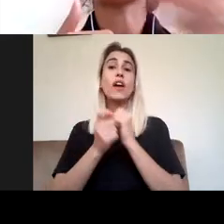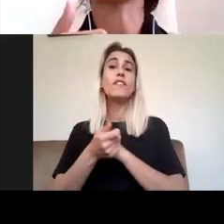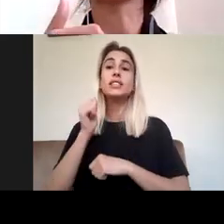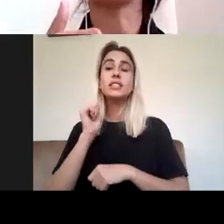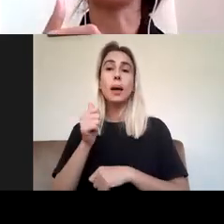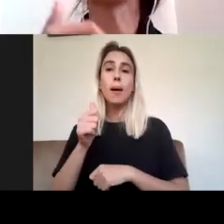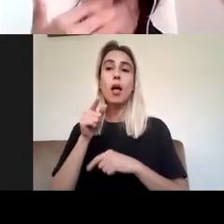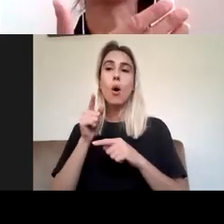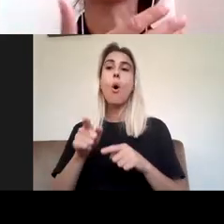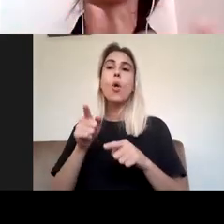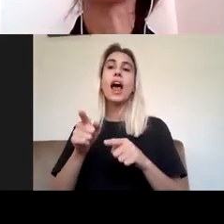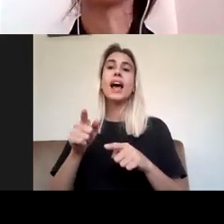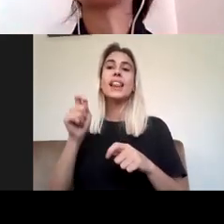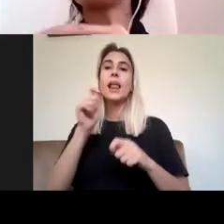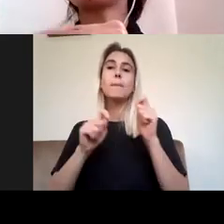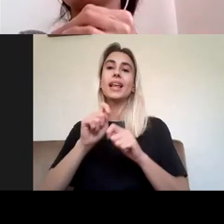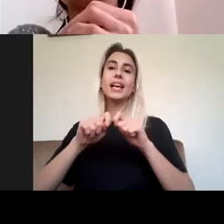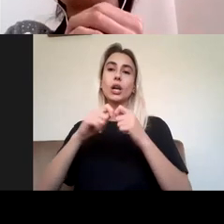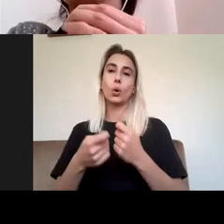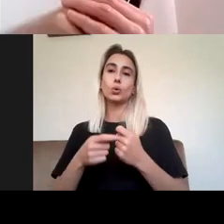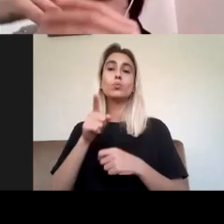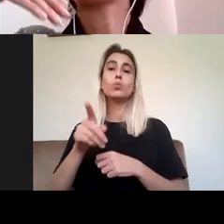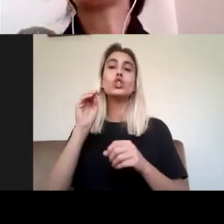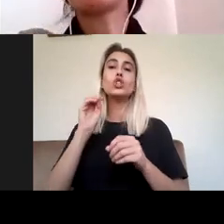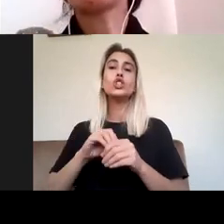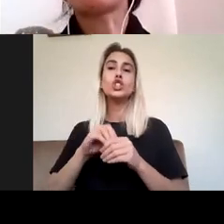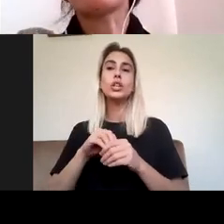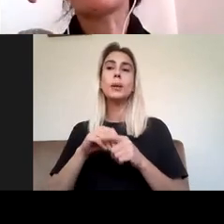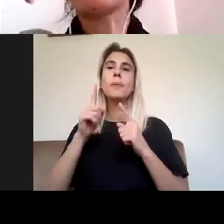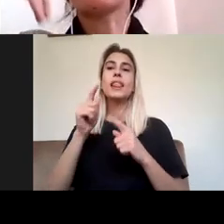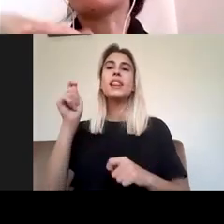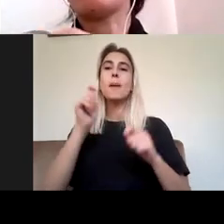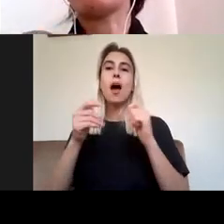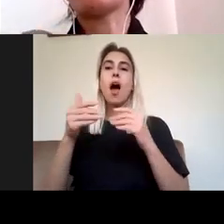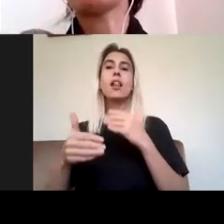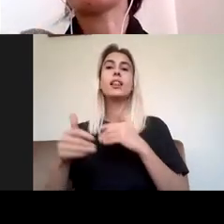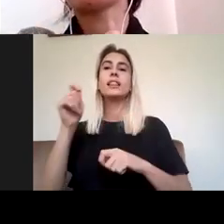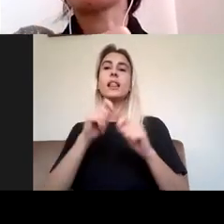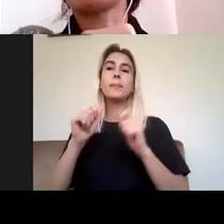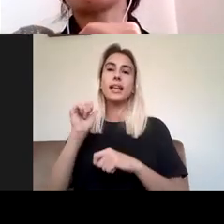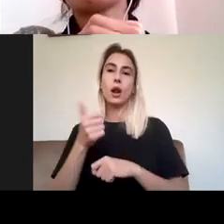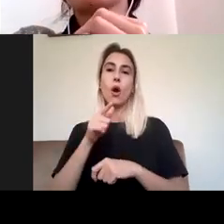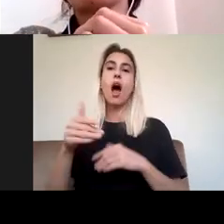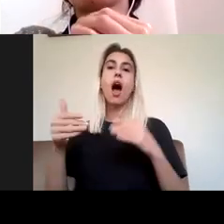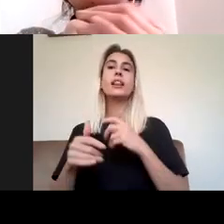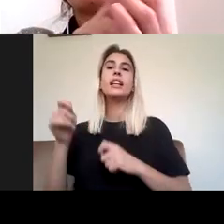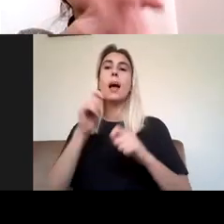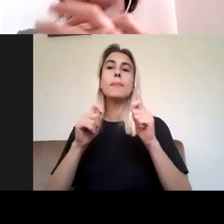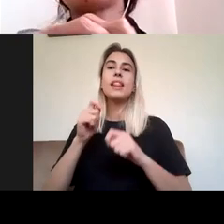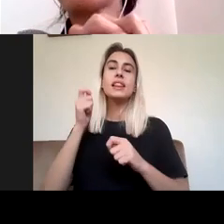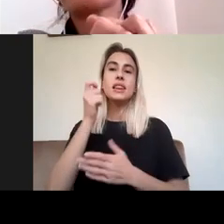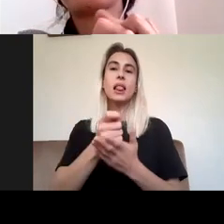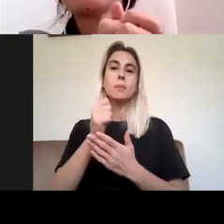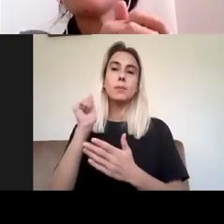de zaten oradaki yapıyı kırıyorsunuz. Bunun için de bir yapı ve altyapı gerekiyor. Altyapı yatırımı gerekiyor. Maalesef Türkiye'de de